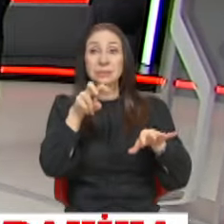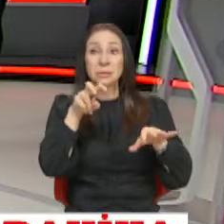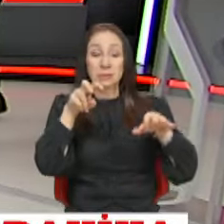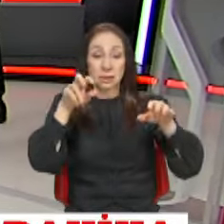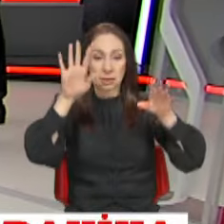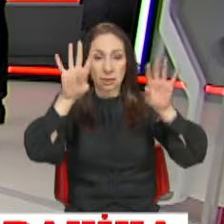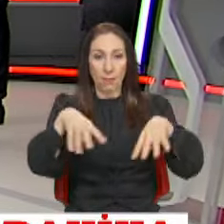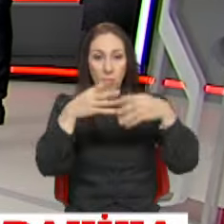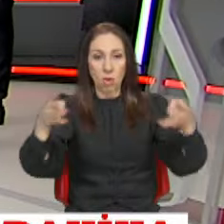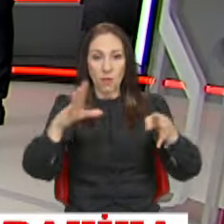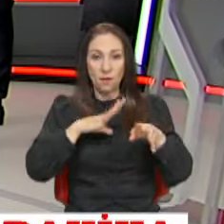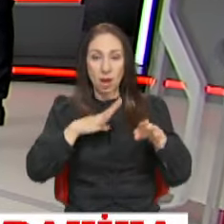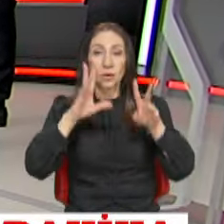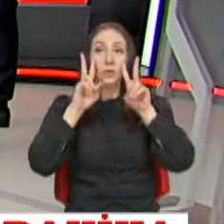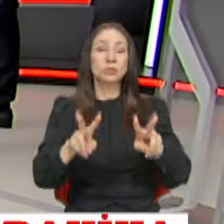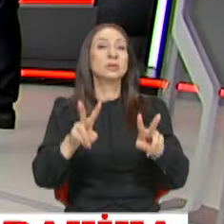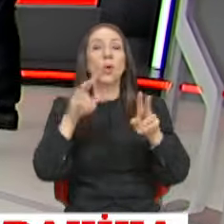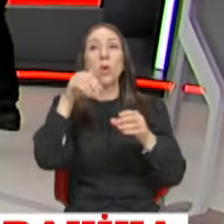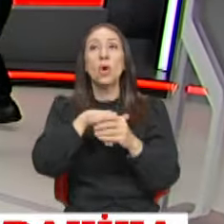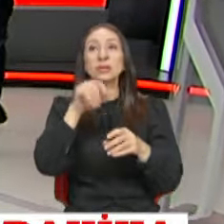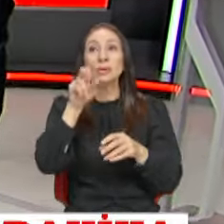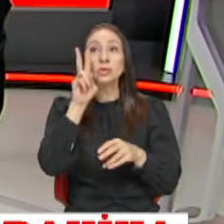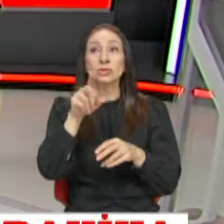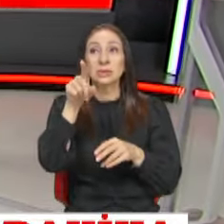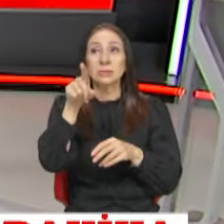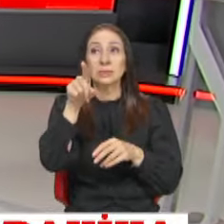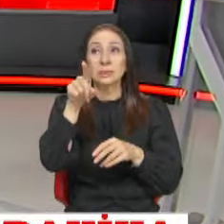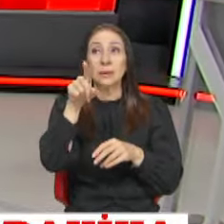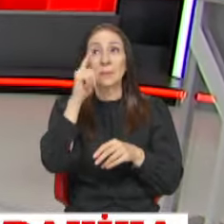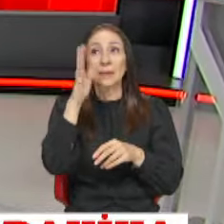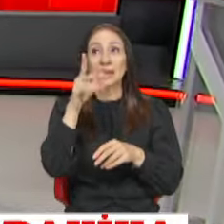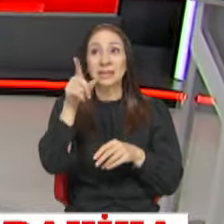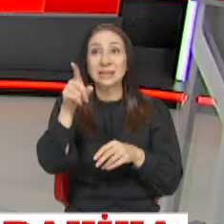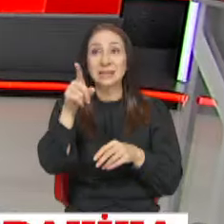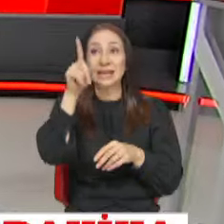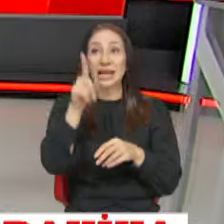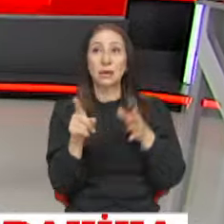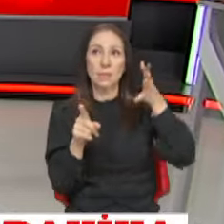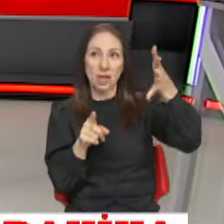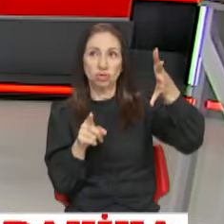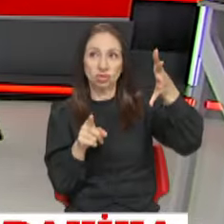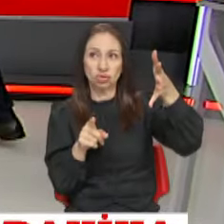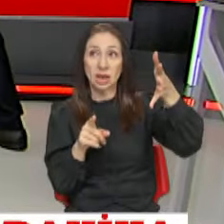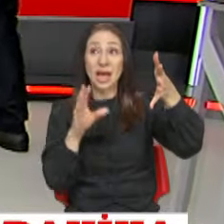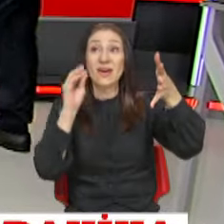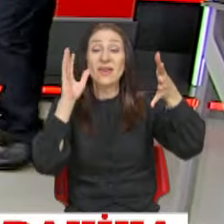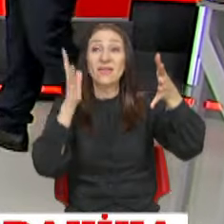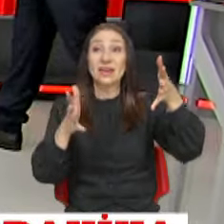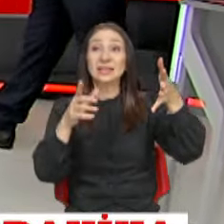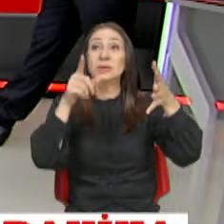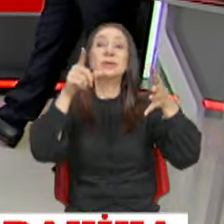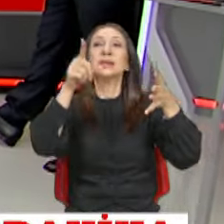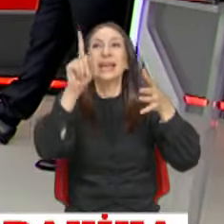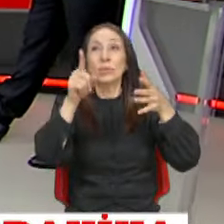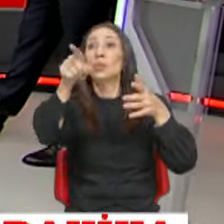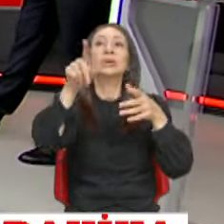tablolarımız da var onları göreceğiz oylarını filan Şimdi onu da göreceğiz belki orada ilk beş en çok oy alan iki aday Burada